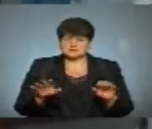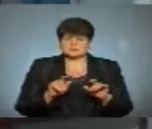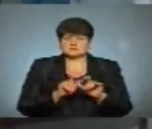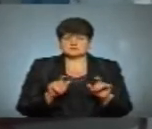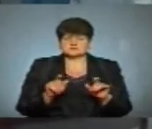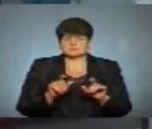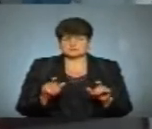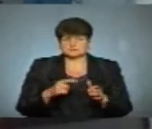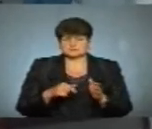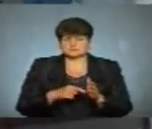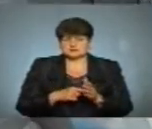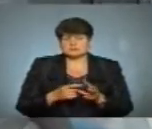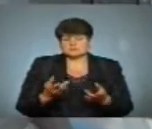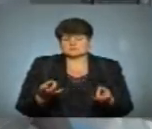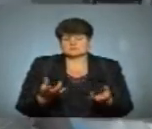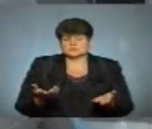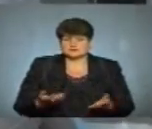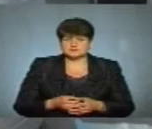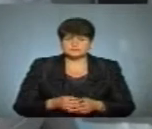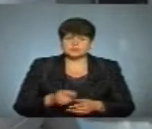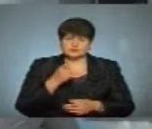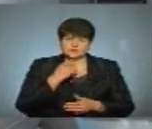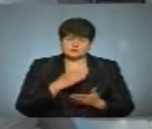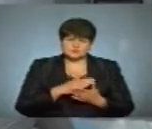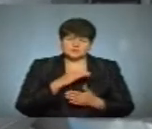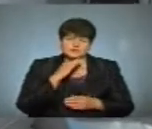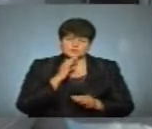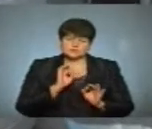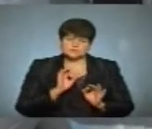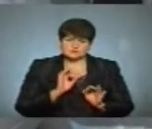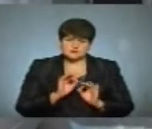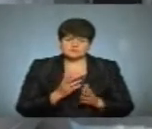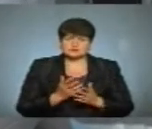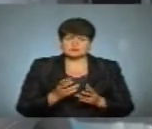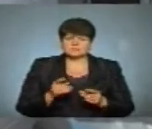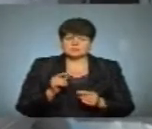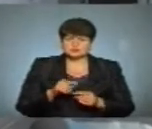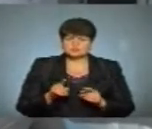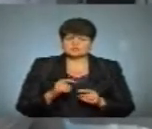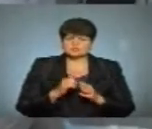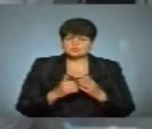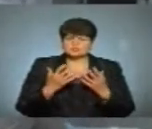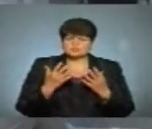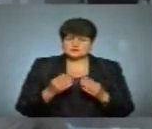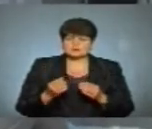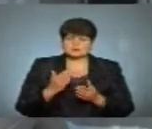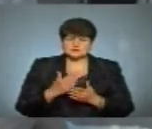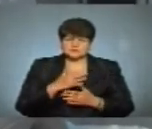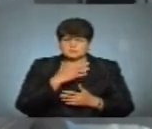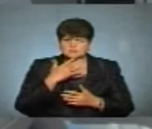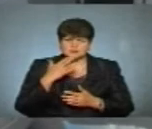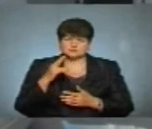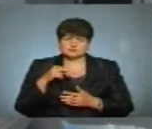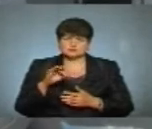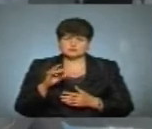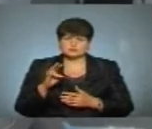заклади міста при потребі. Крові є достатньо, але навіть при тому, що кожного дня є багато донорів,